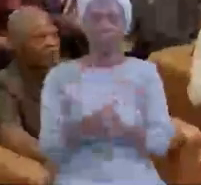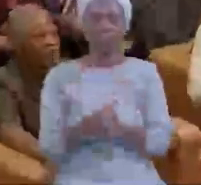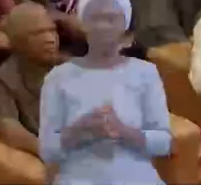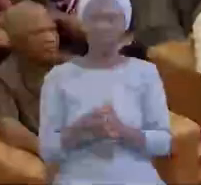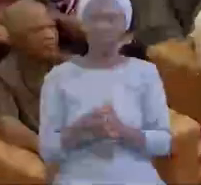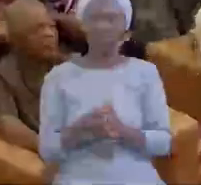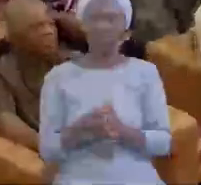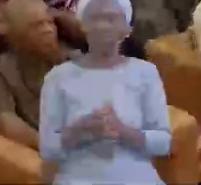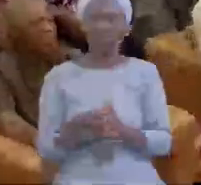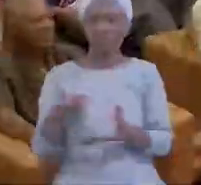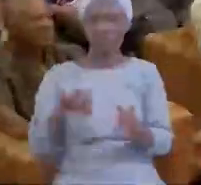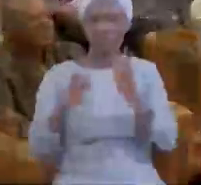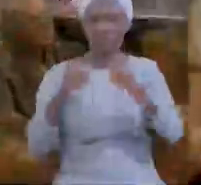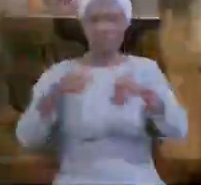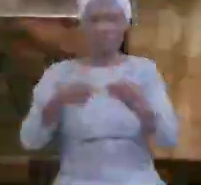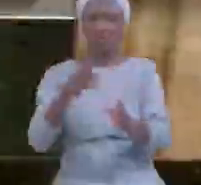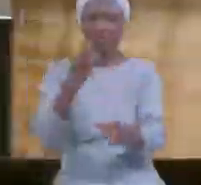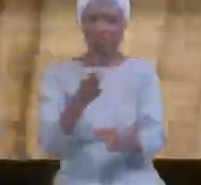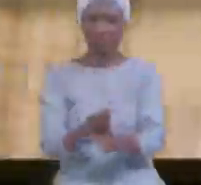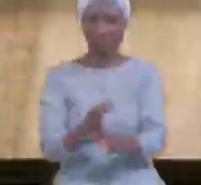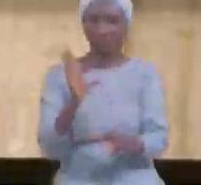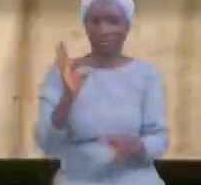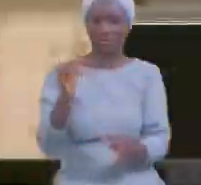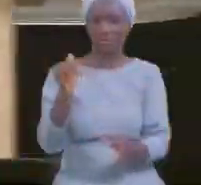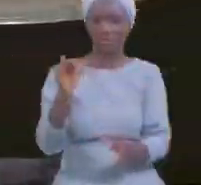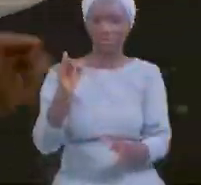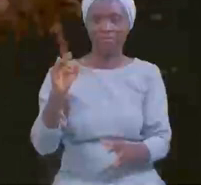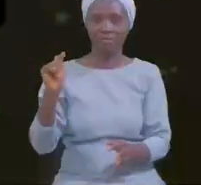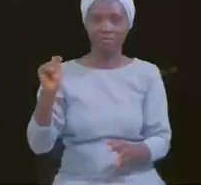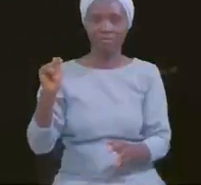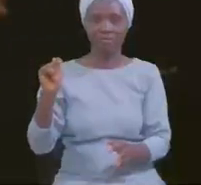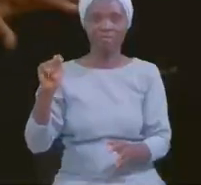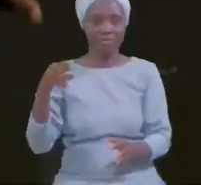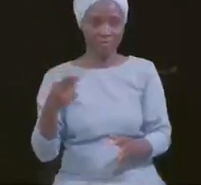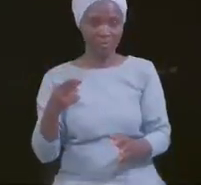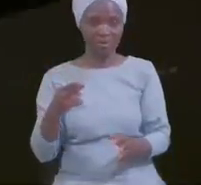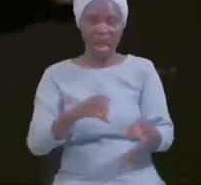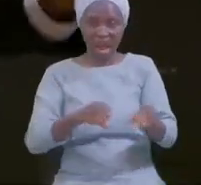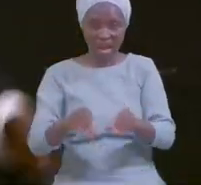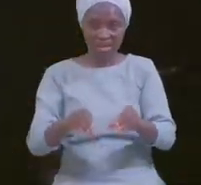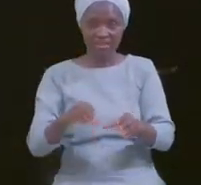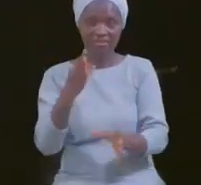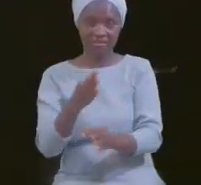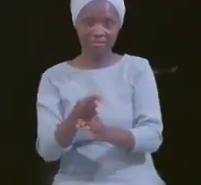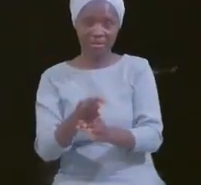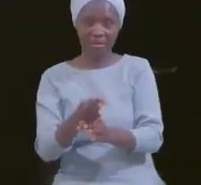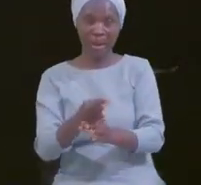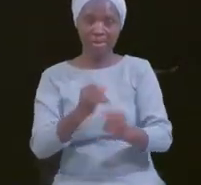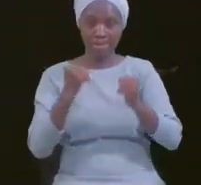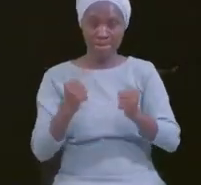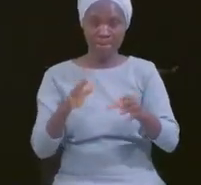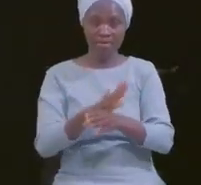foi. Ce soir, nous parlons de la foi active, la foi puissante, une foi grande.